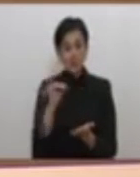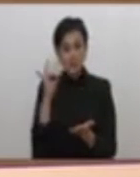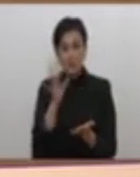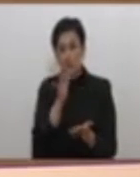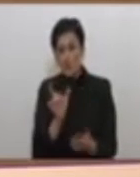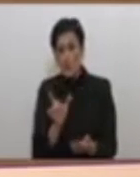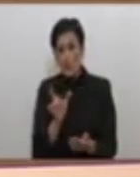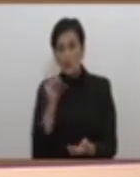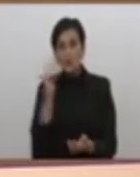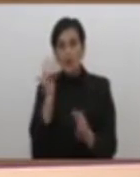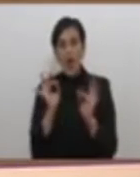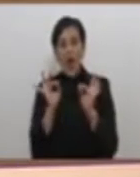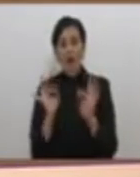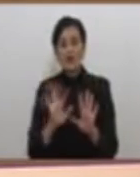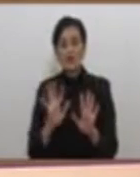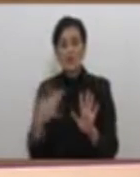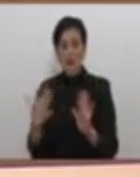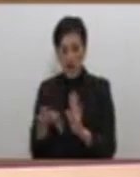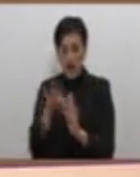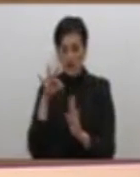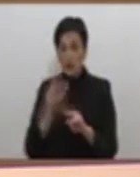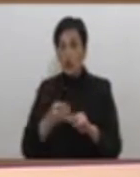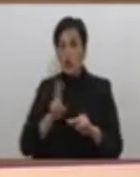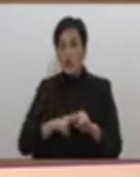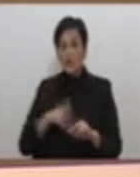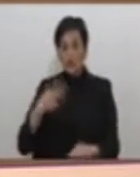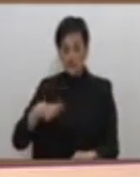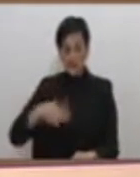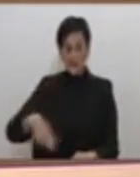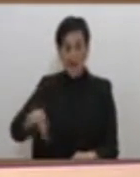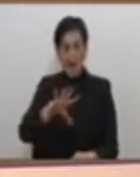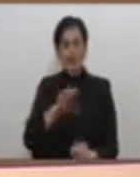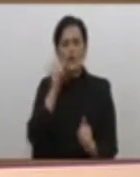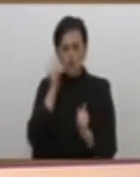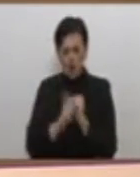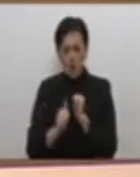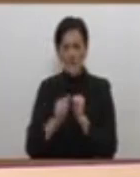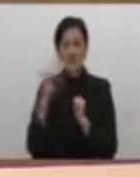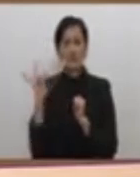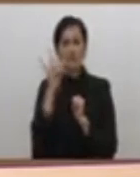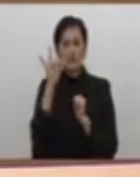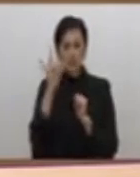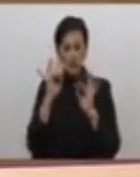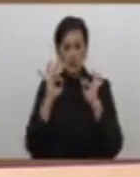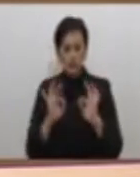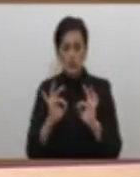ისტორიის არასწორი მხარე აირჩიოთ. იმიტომ რომ საქართველო ყოველთვის ისტორიის სწორ მხარეს ირჩევდა.